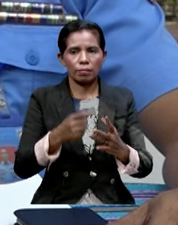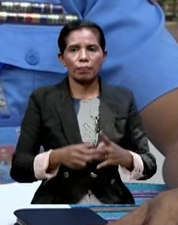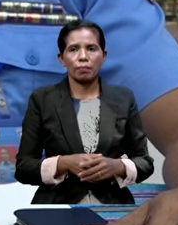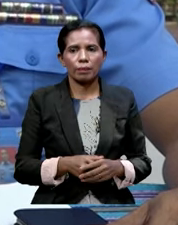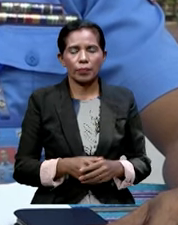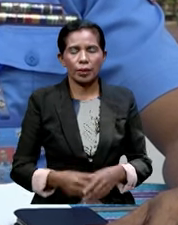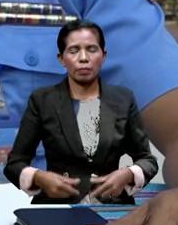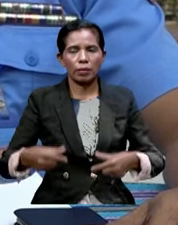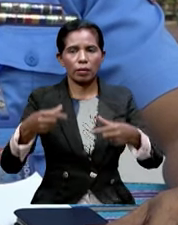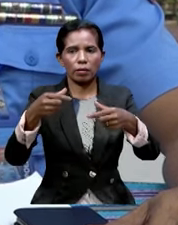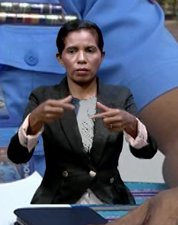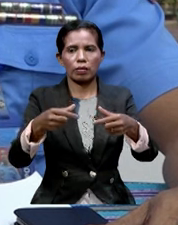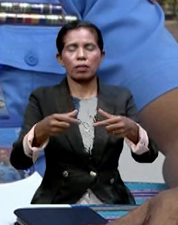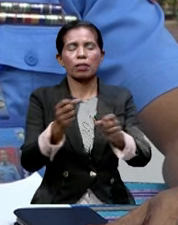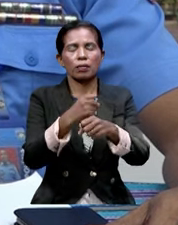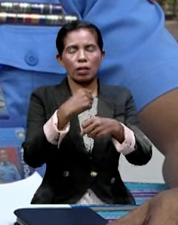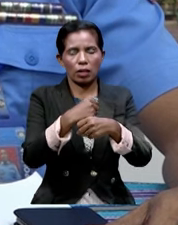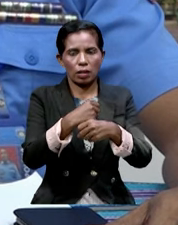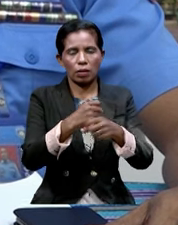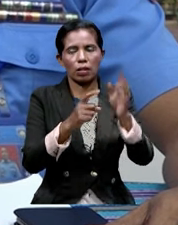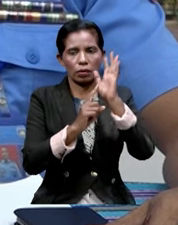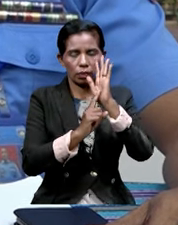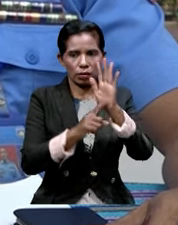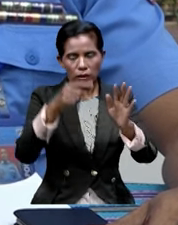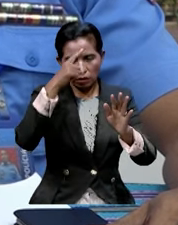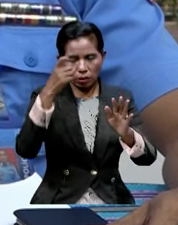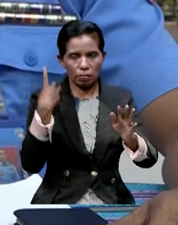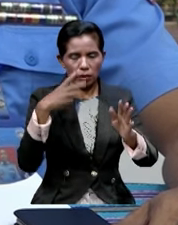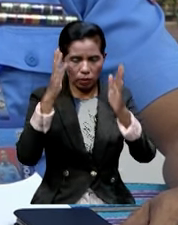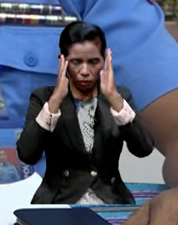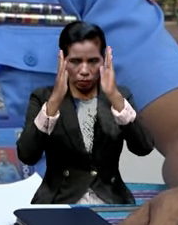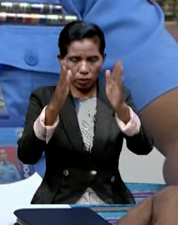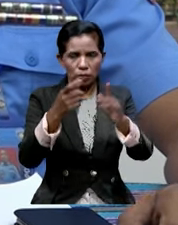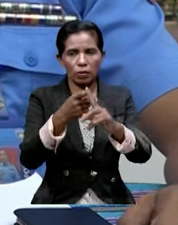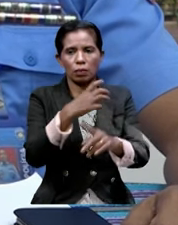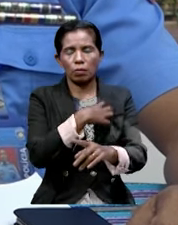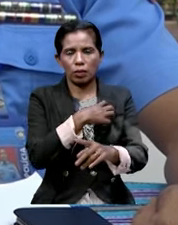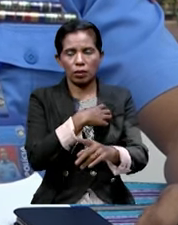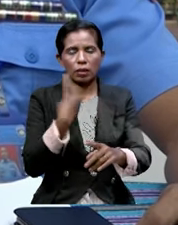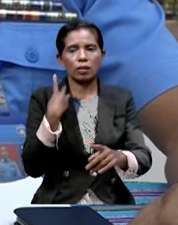maka fui ita halo publikasa tambah intensaun kumanu ninian ita tu kumuda